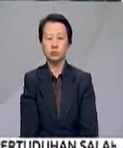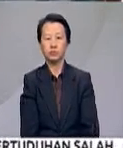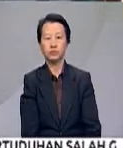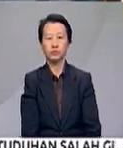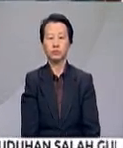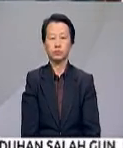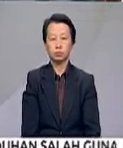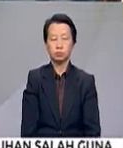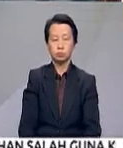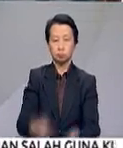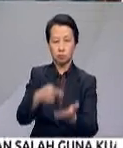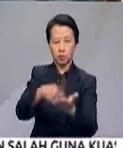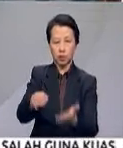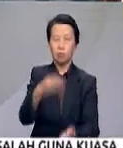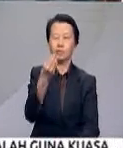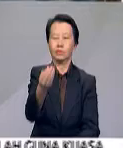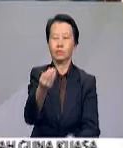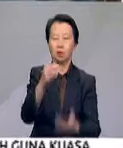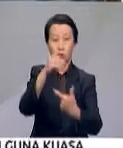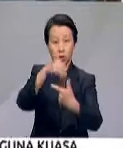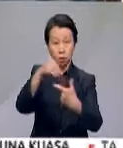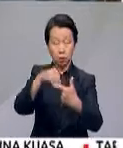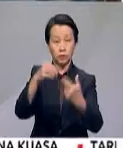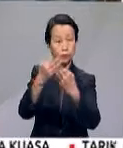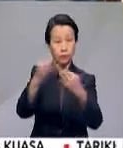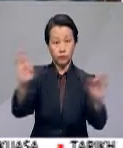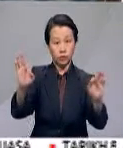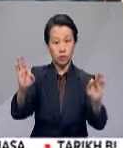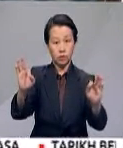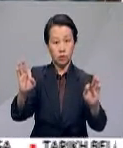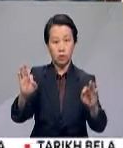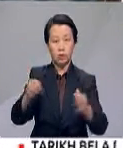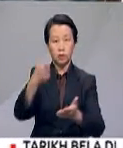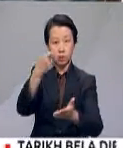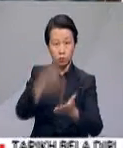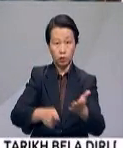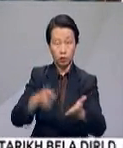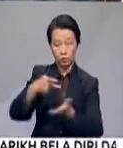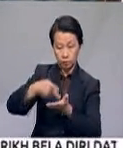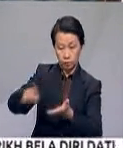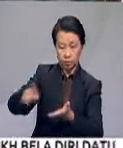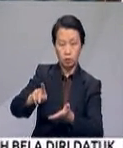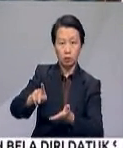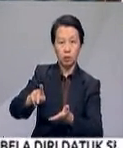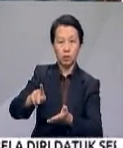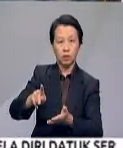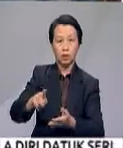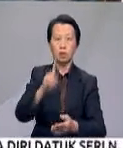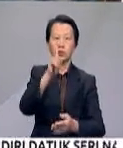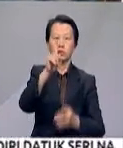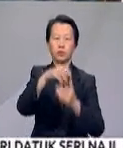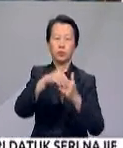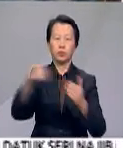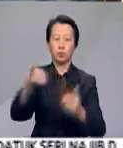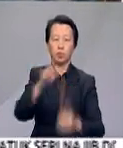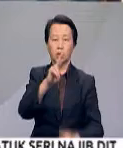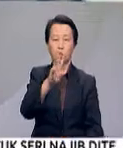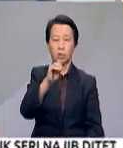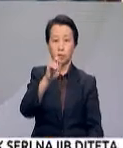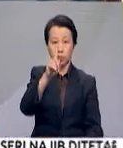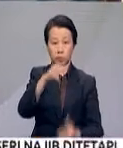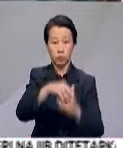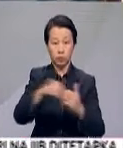Kadar bayaran minima atau percuma, ya, charge yang kita kenakan RM1